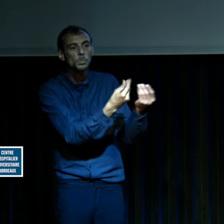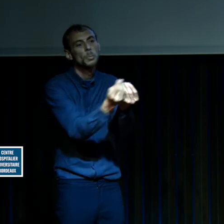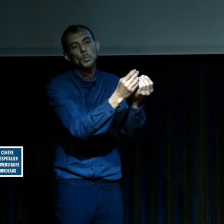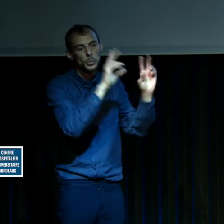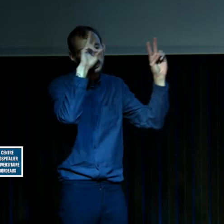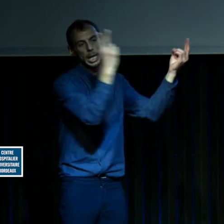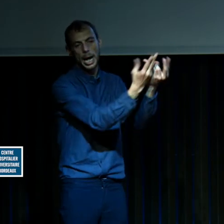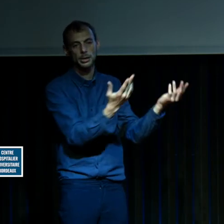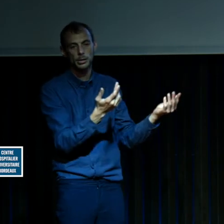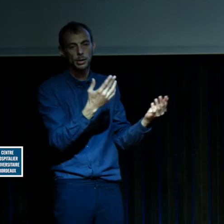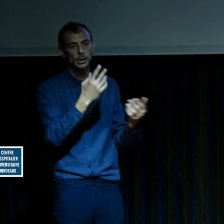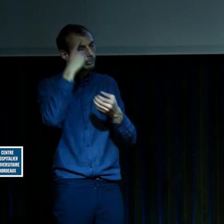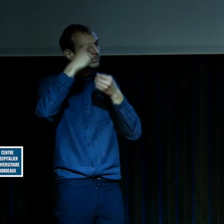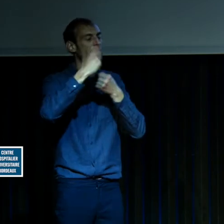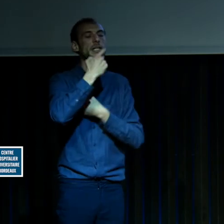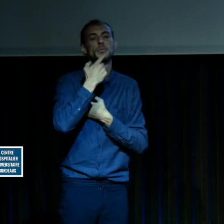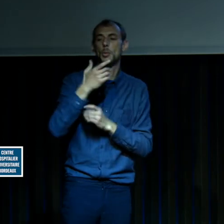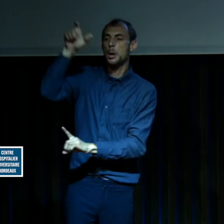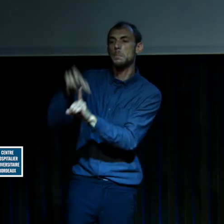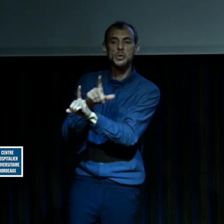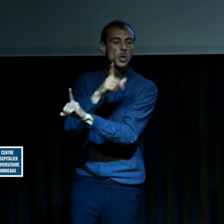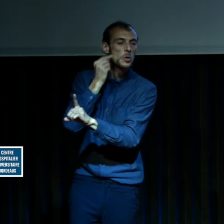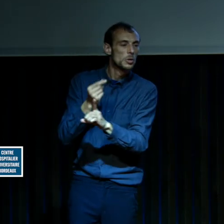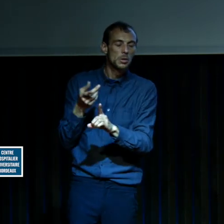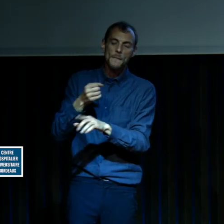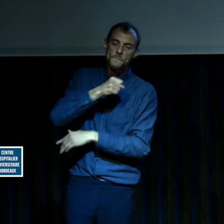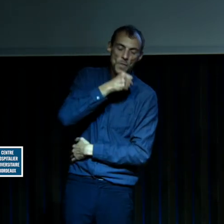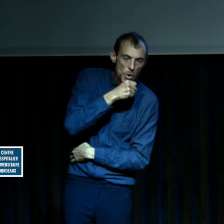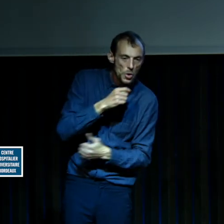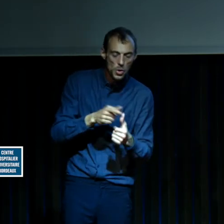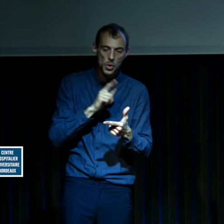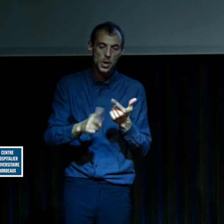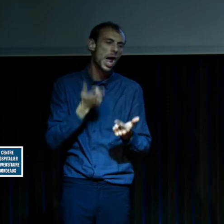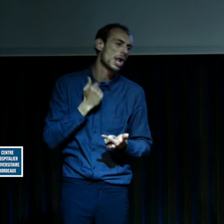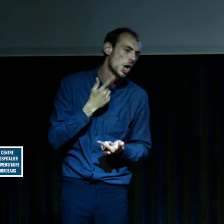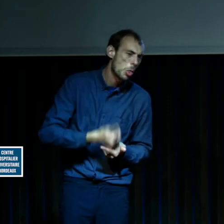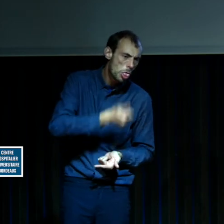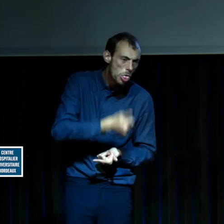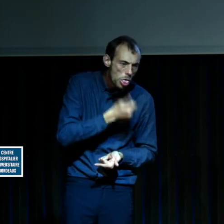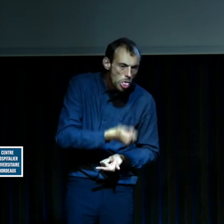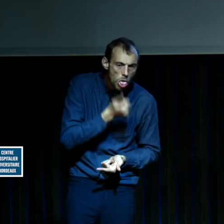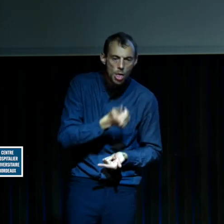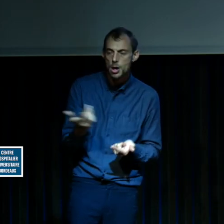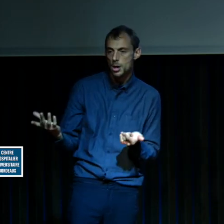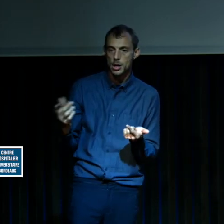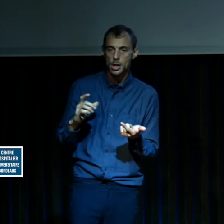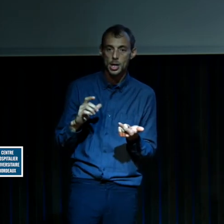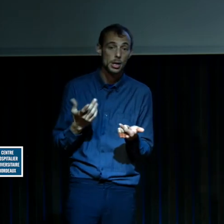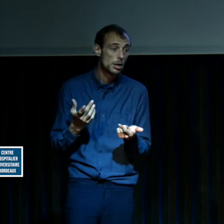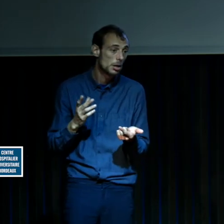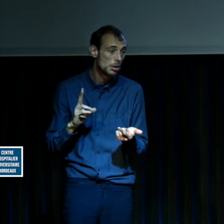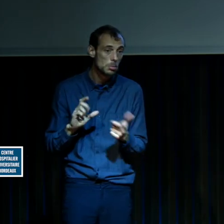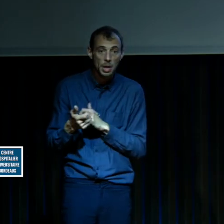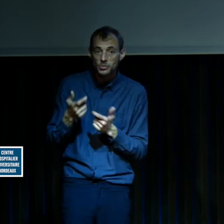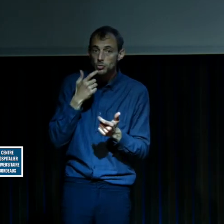le vieux monsieur alcoolique, sédentaire, qui boit, voilà, et que du coup, ça intéresse pas grand monde et qu'on ne sait